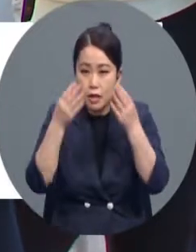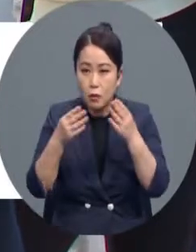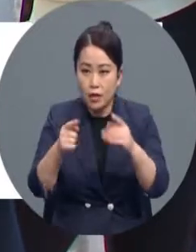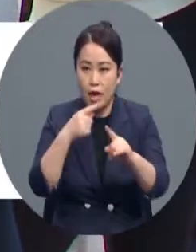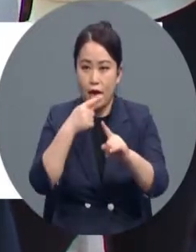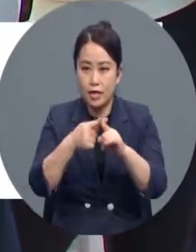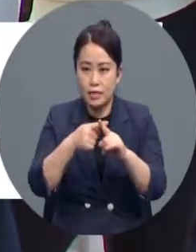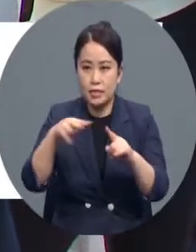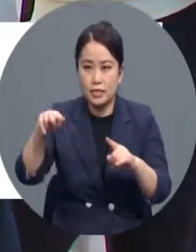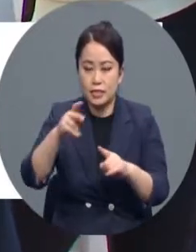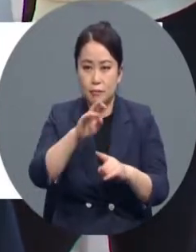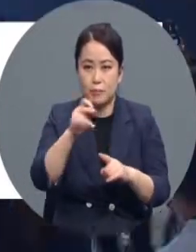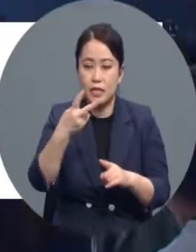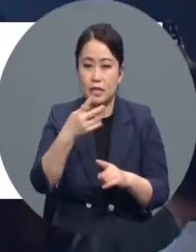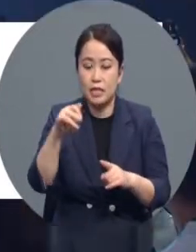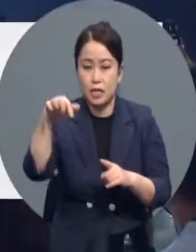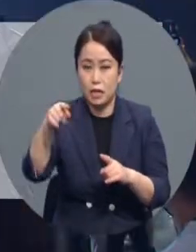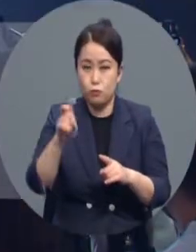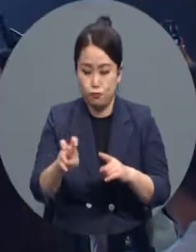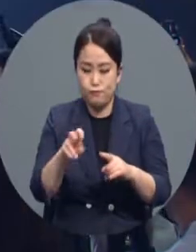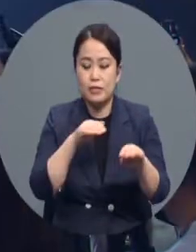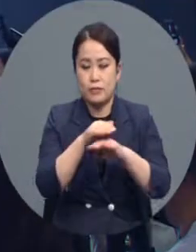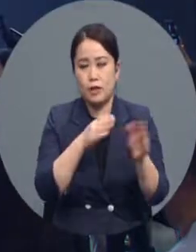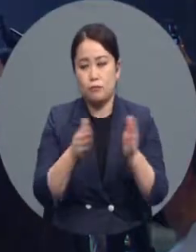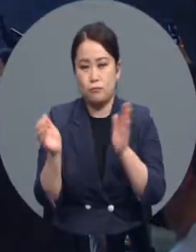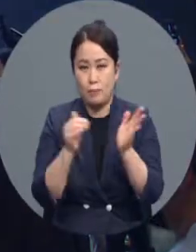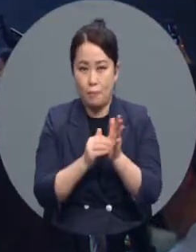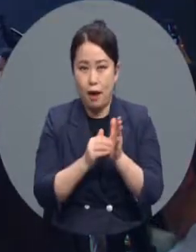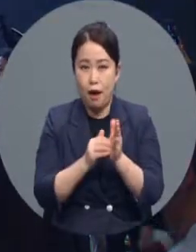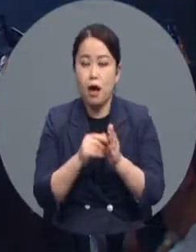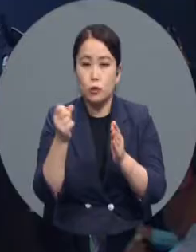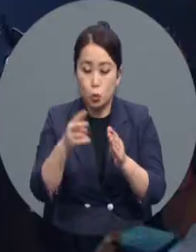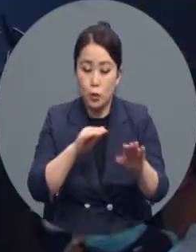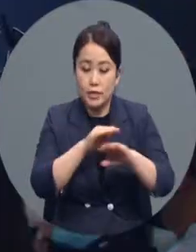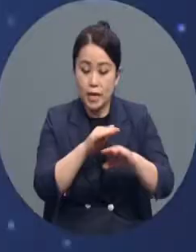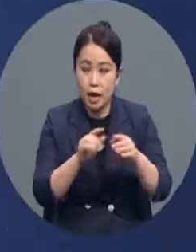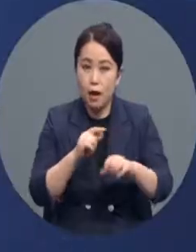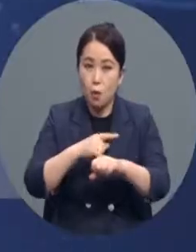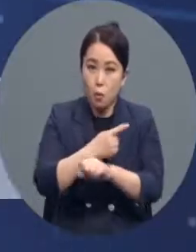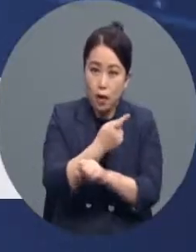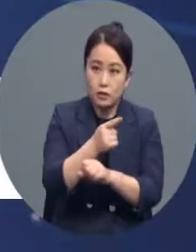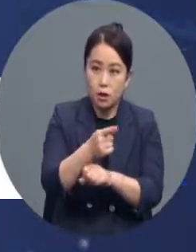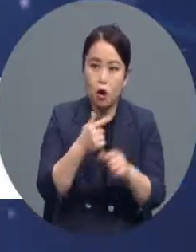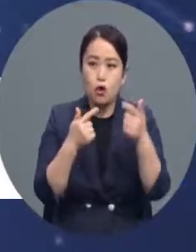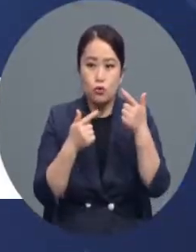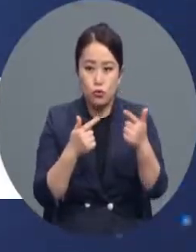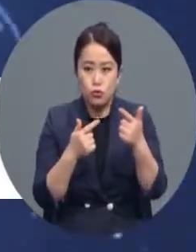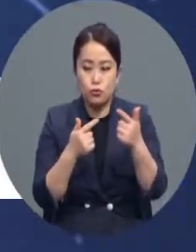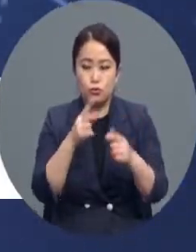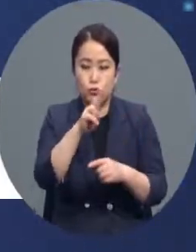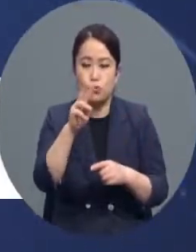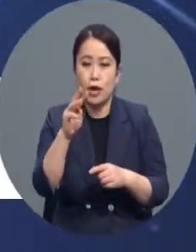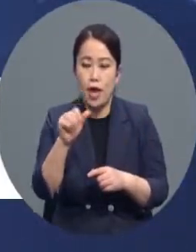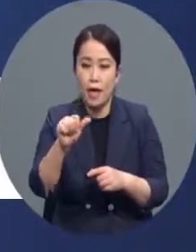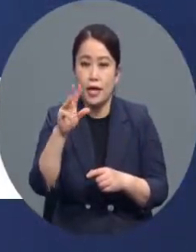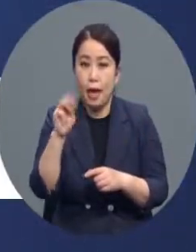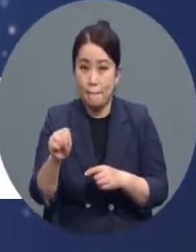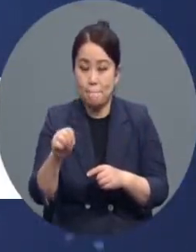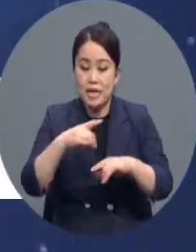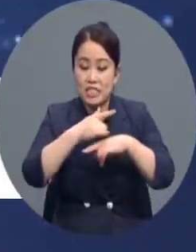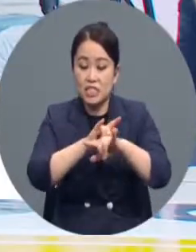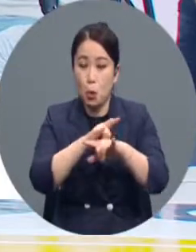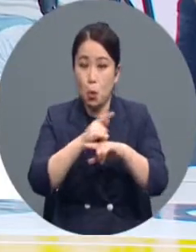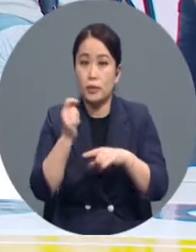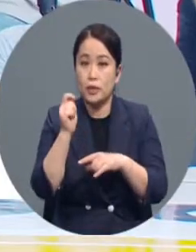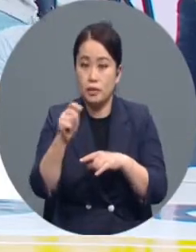엑스피디움 컨셉카를 준비를 했고요. 완성차 브랜드 이외에 UAM으로 불리는 드론 택시도 국내 최초로